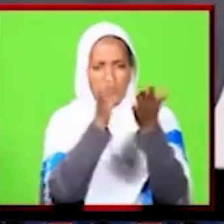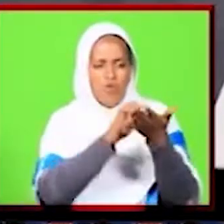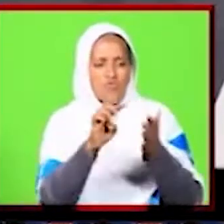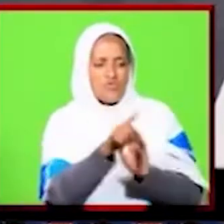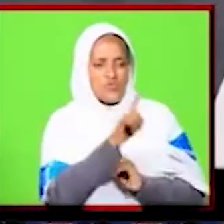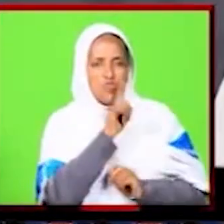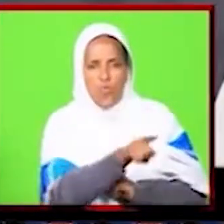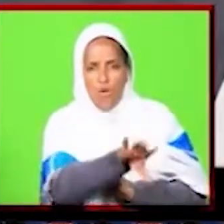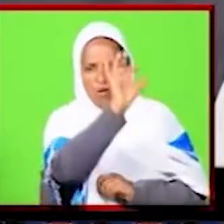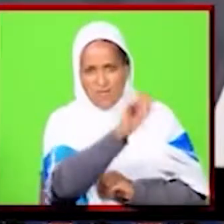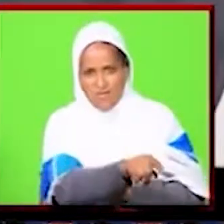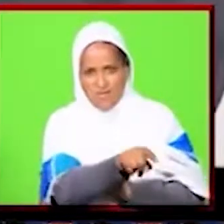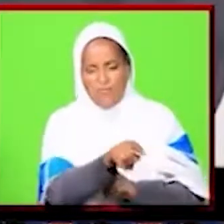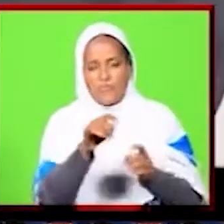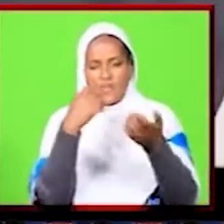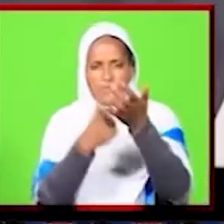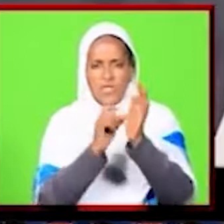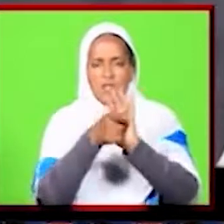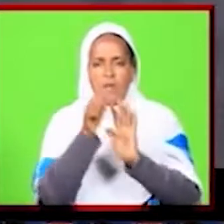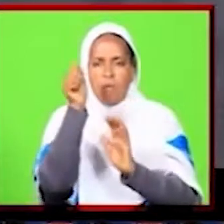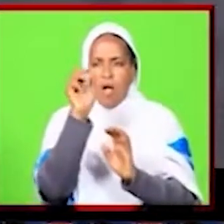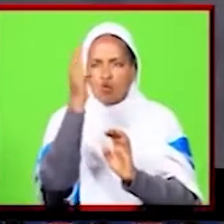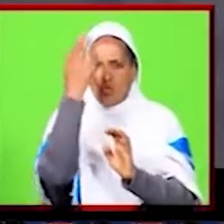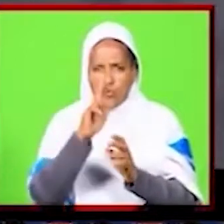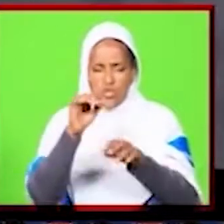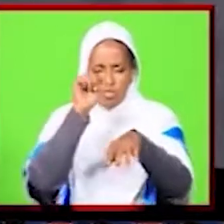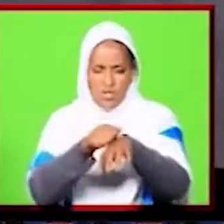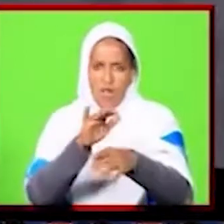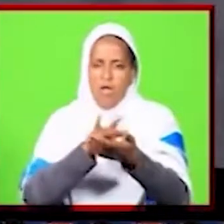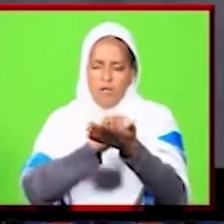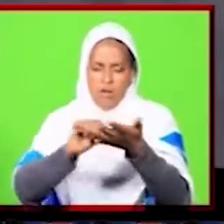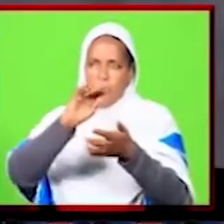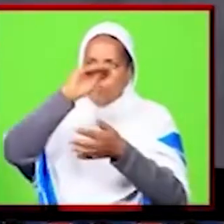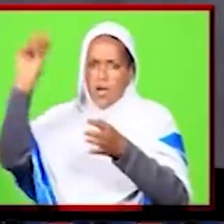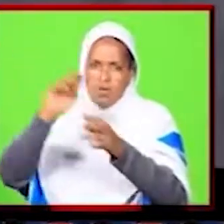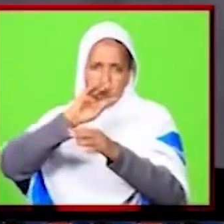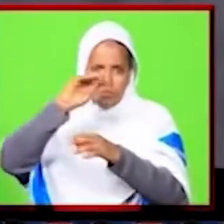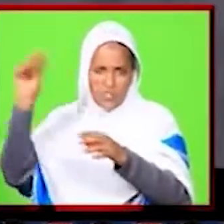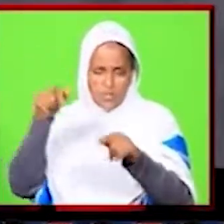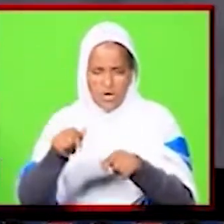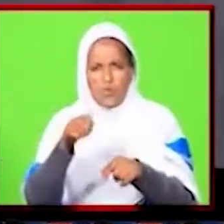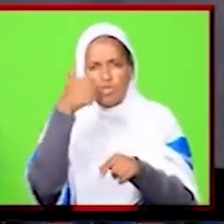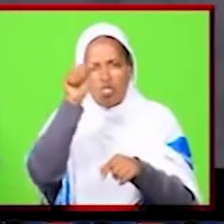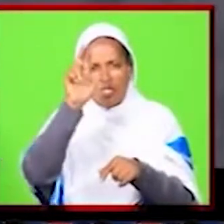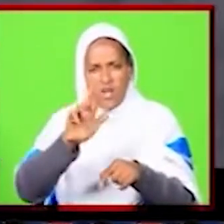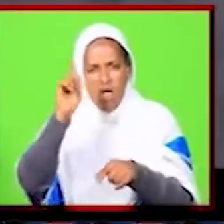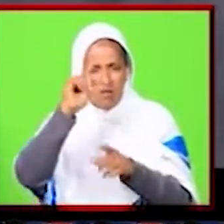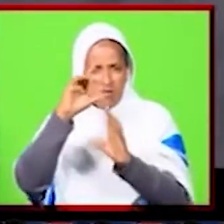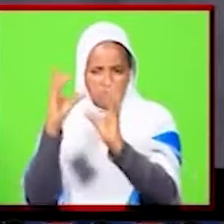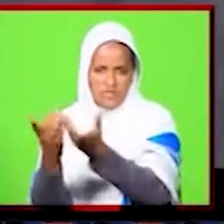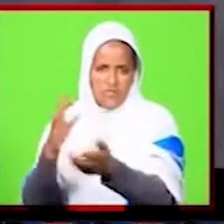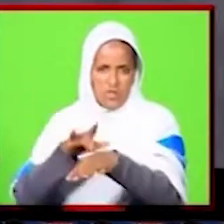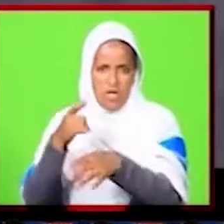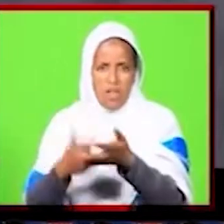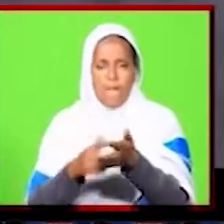በማይፈልጉ መንገድ መጽሐፍ ቅዱስ እውነት መሆኑን የሚያሳዩ ነው የሆኑት። ለምሳሌ በአሶር የተገኘ ድንጋይ ላይ ጽሑፍ፣ በመካከለኛው ምስራቅ ማለት ነው፣ እንግዲህ